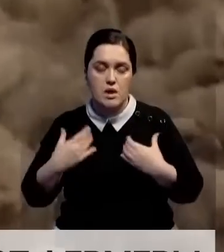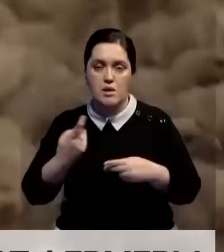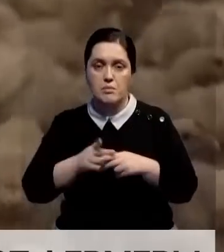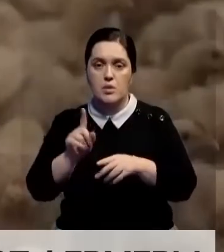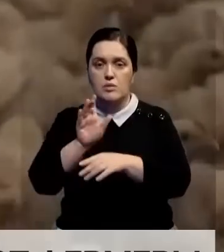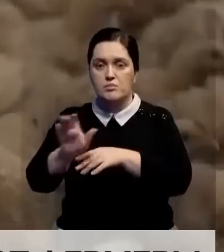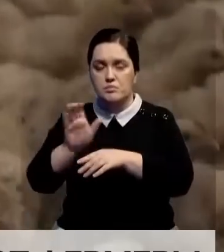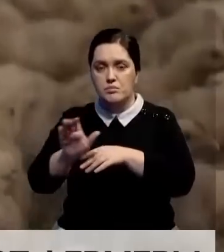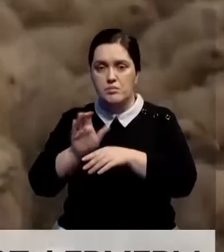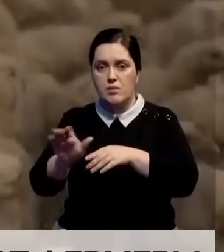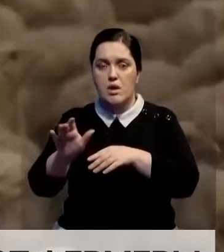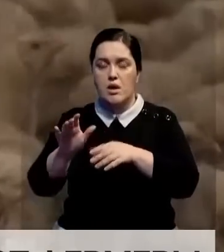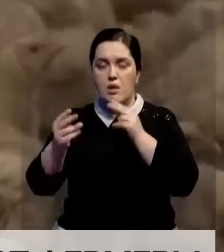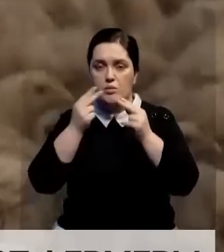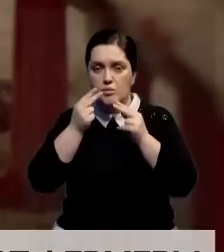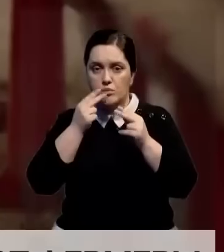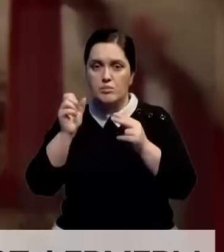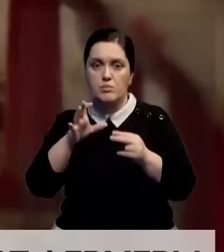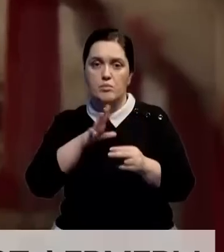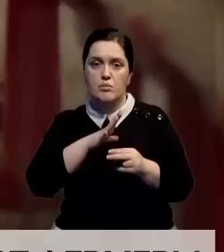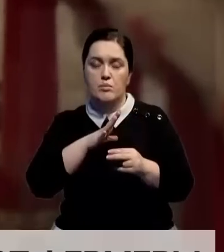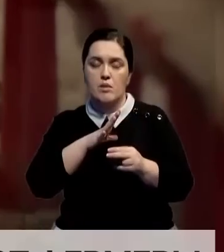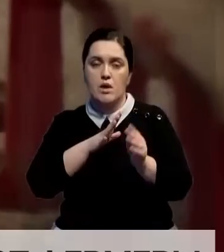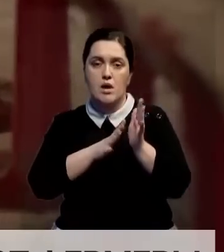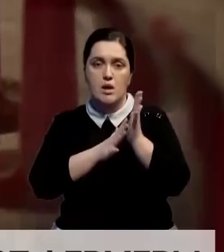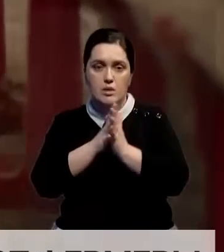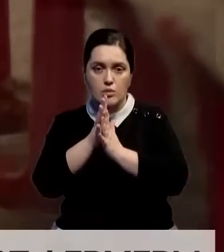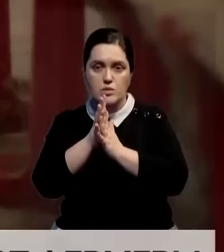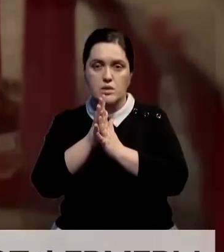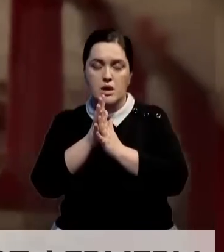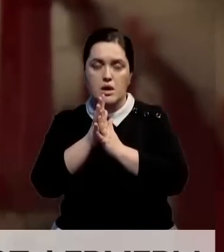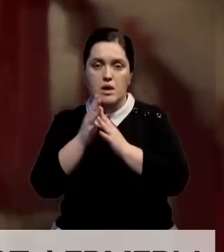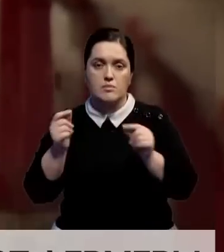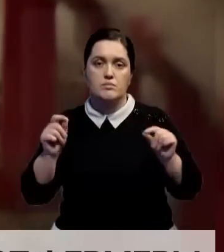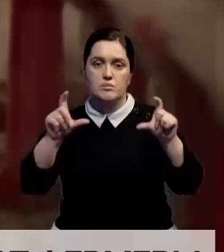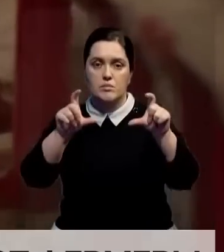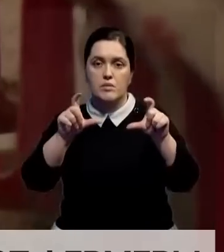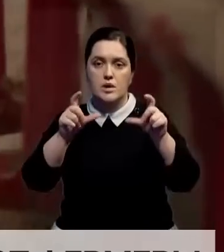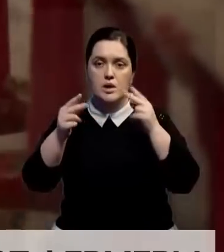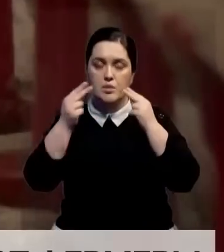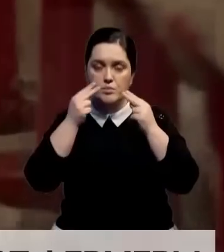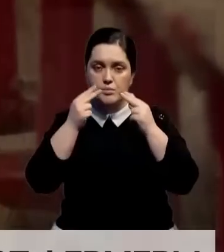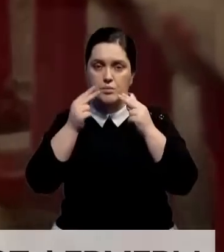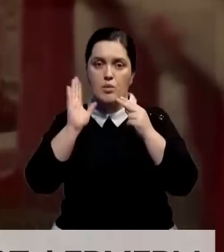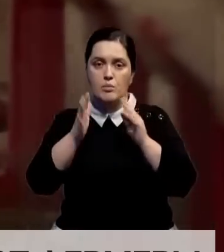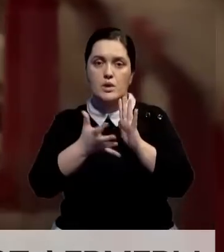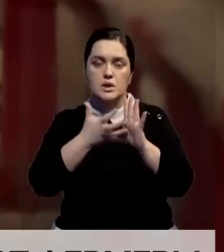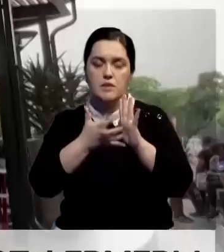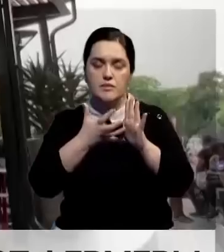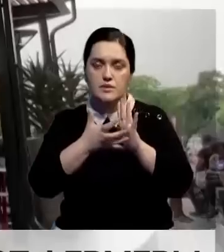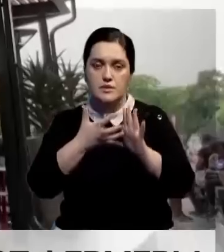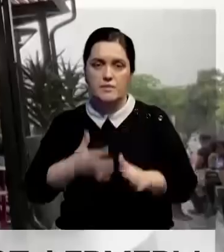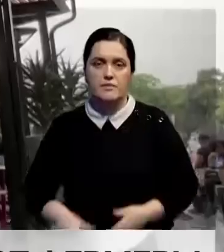поставок сельхозпродукции могут привести к дальнейшему росту и так уже высоких цен на продовольствие и привести к дефициту